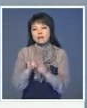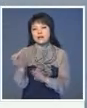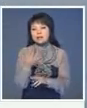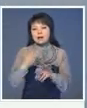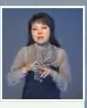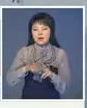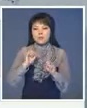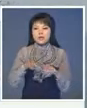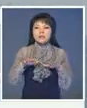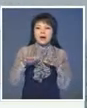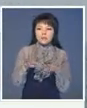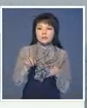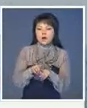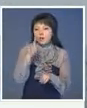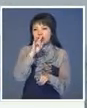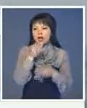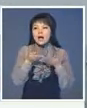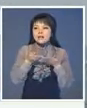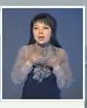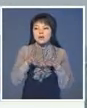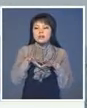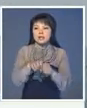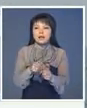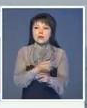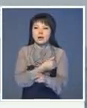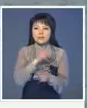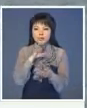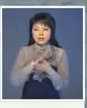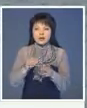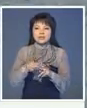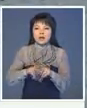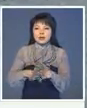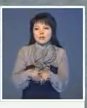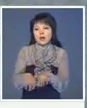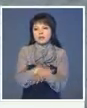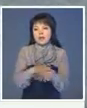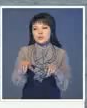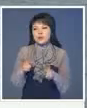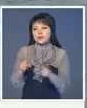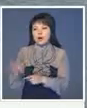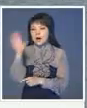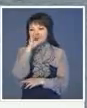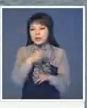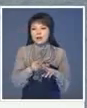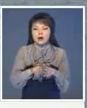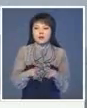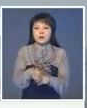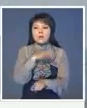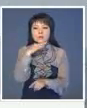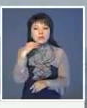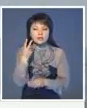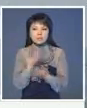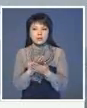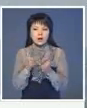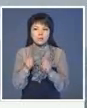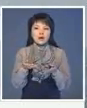бойынша лаңкестер мұнай кен орнын басып алмақ ниетпен 8 адамды тұтқында ұстап отыр. Шұғыл әрекет еткен әскери теңізшілер шағын катерлермен